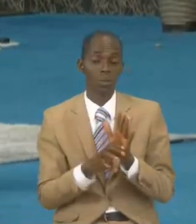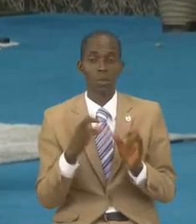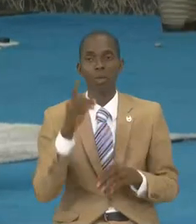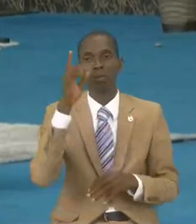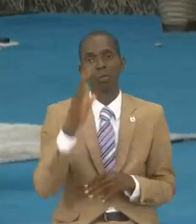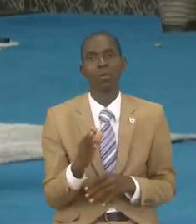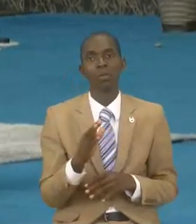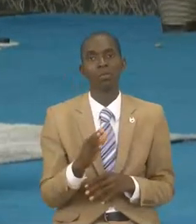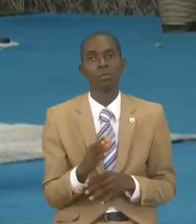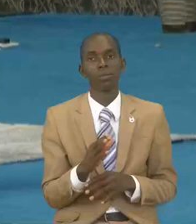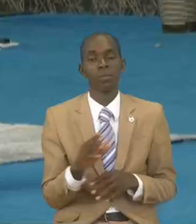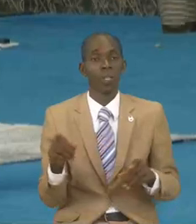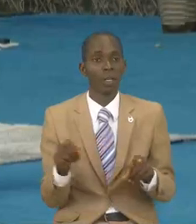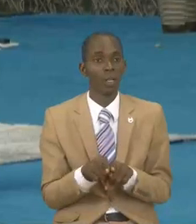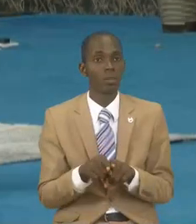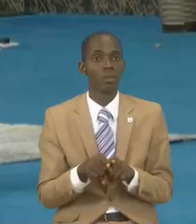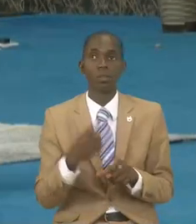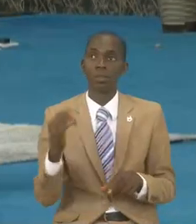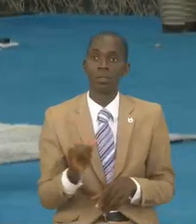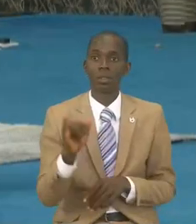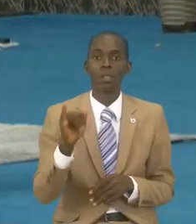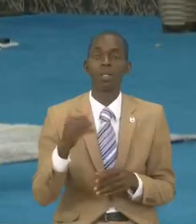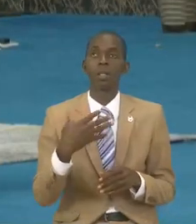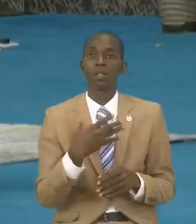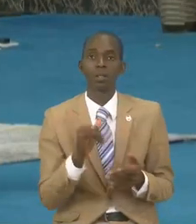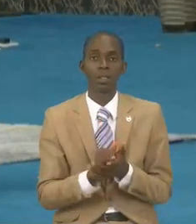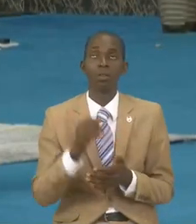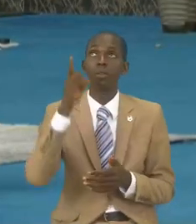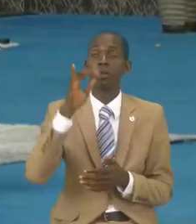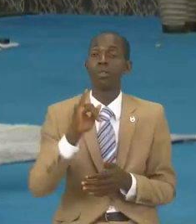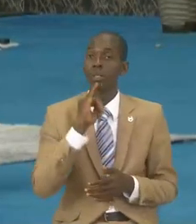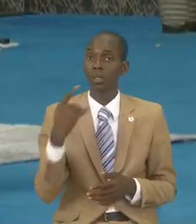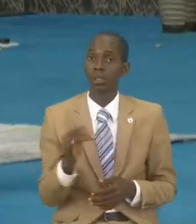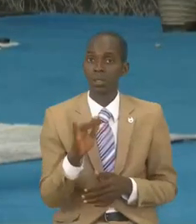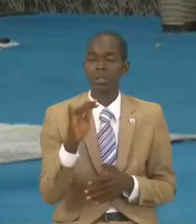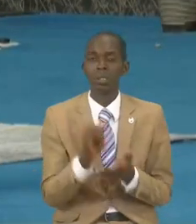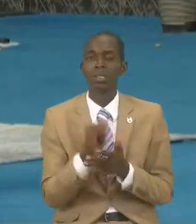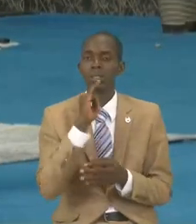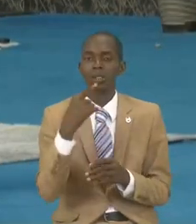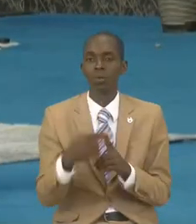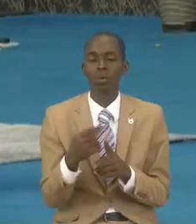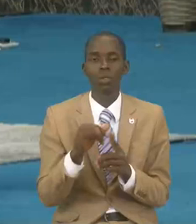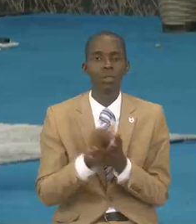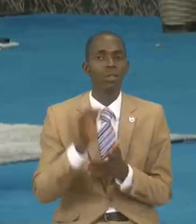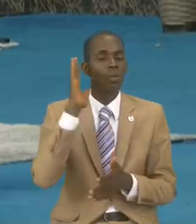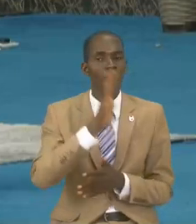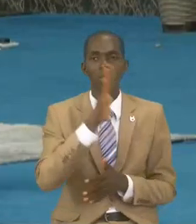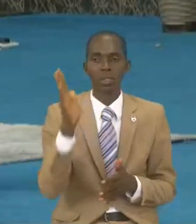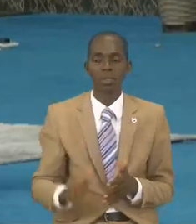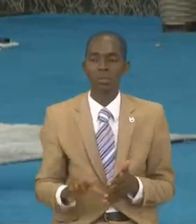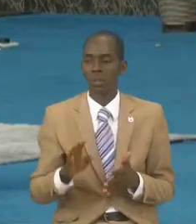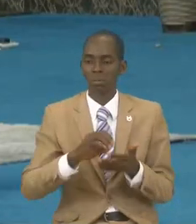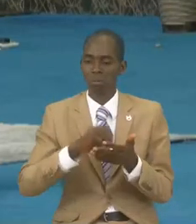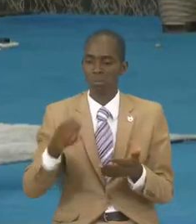Aussi éternel que Dieu est éternel. Ça, c'est le commandement de Dieu qui ne passera pas. Le ciel et la terre